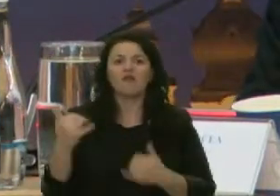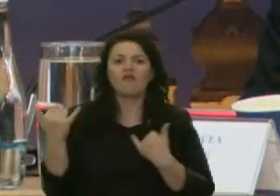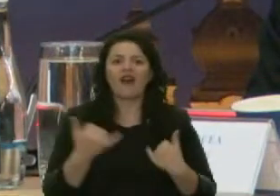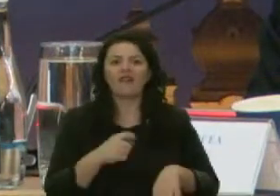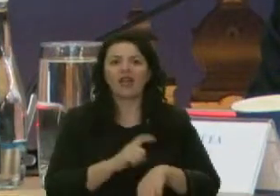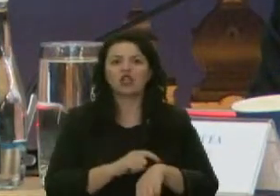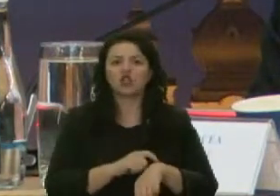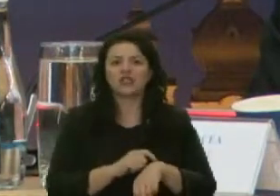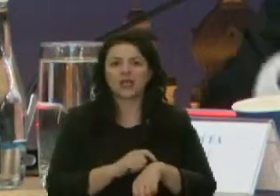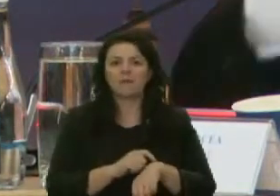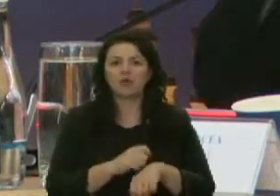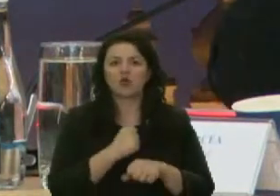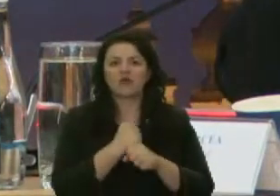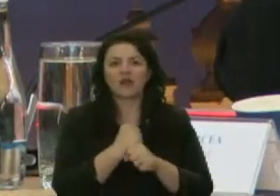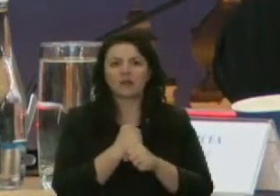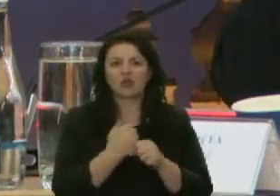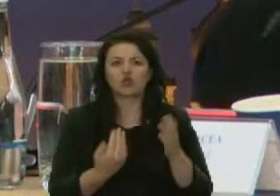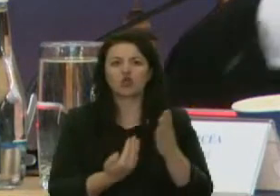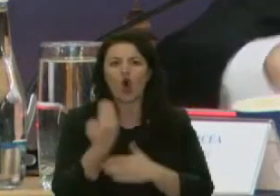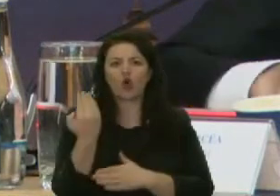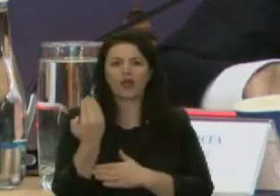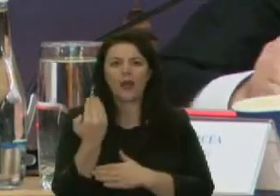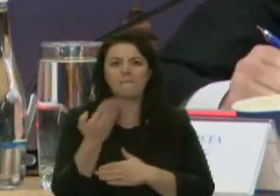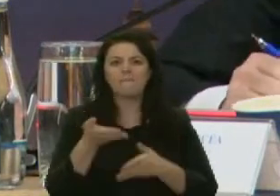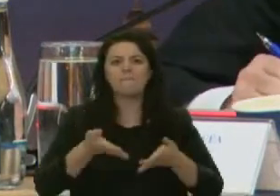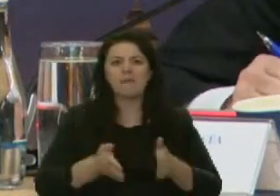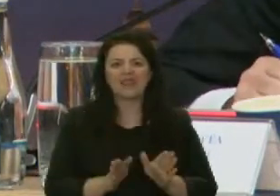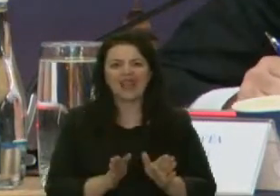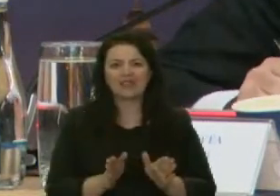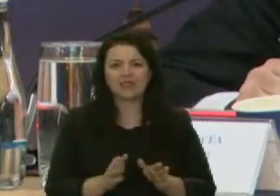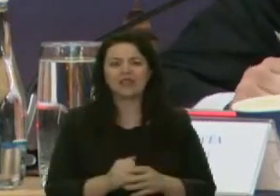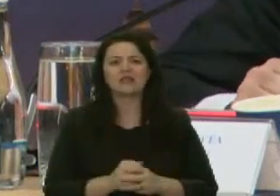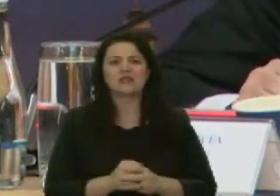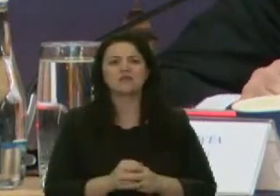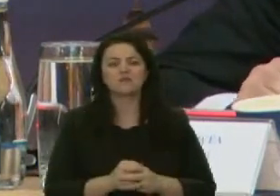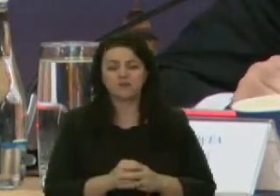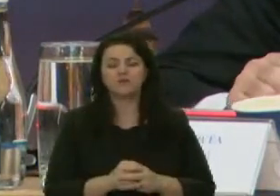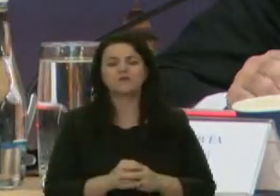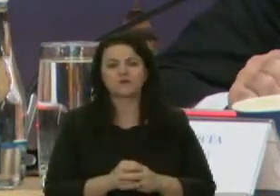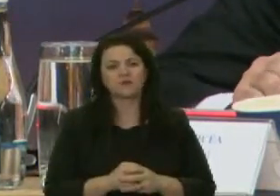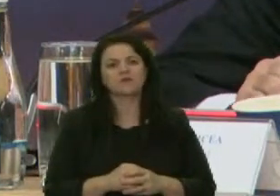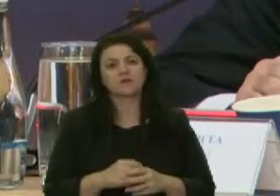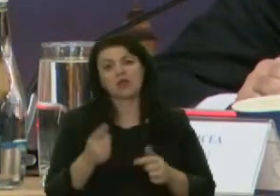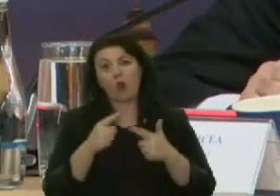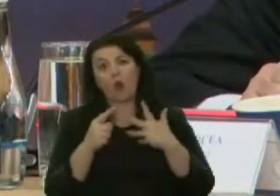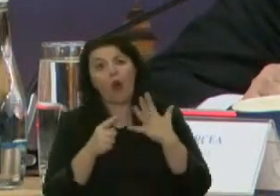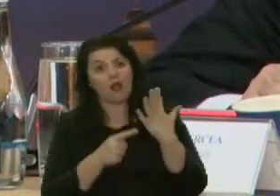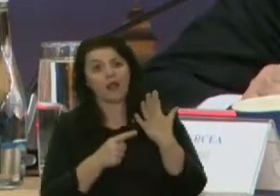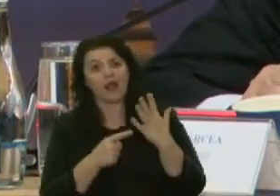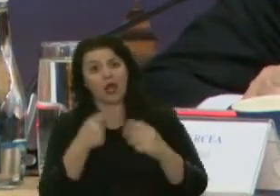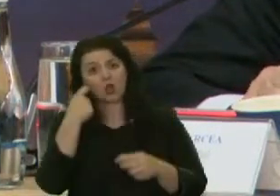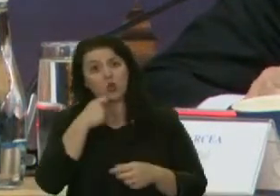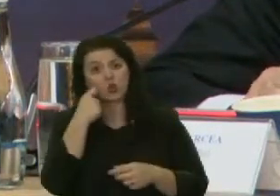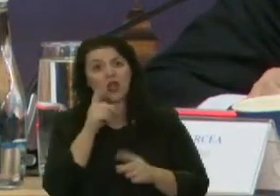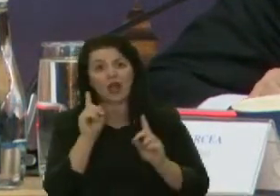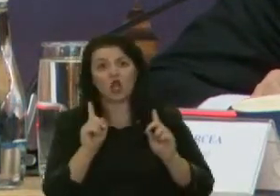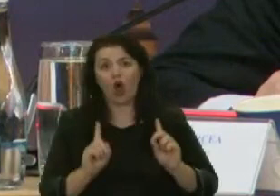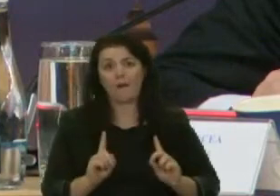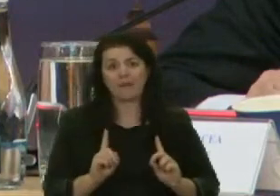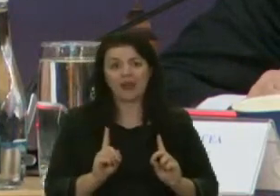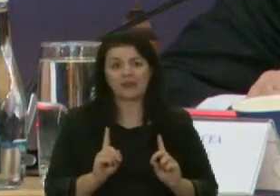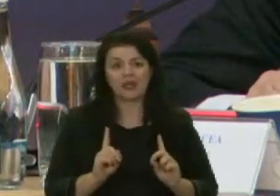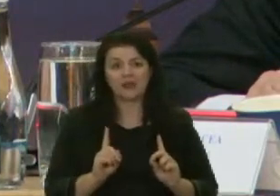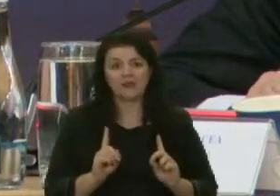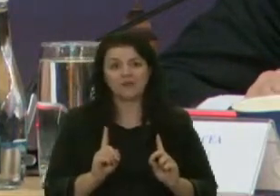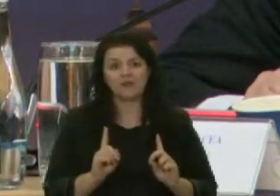timpul realizării unei noi materializă și altor obiective altele pe care le ați menționat dumneavoastră și alții în Cluj Napoca Dar deocamdată Ăă